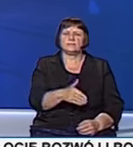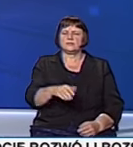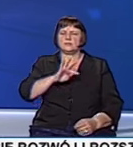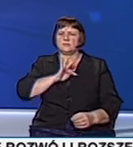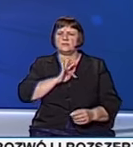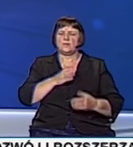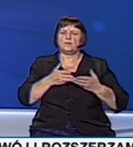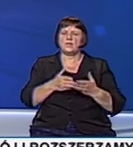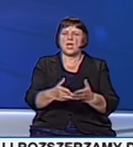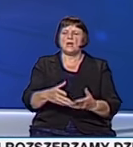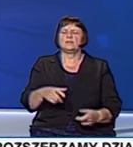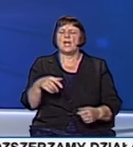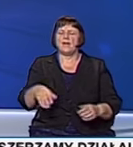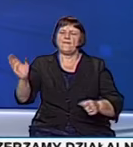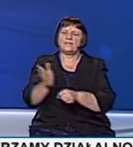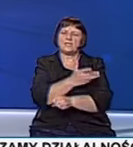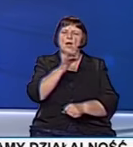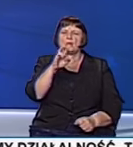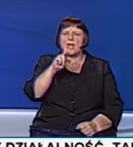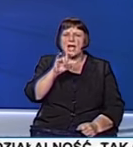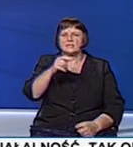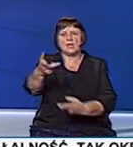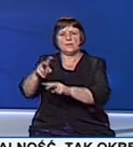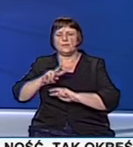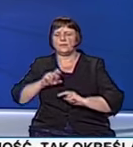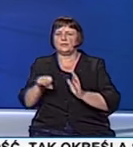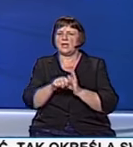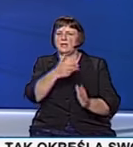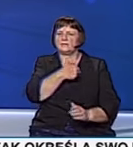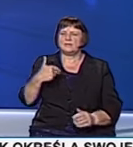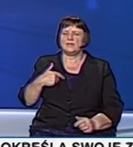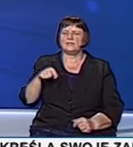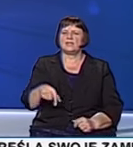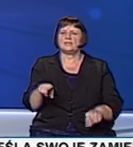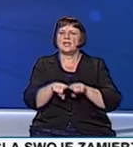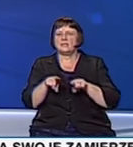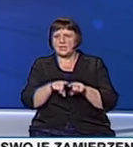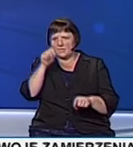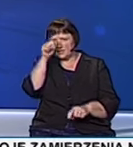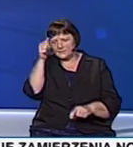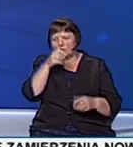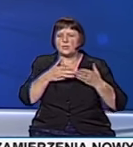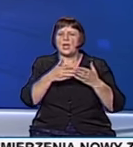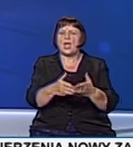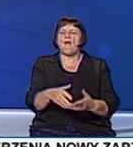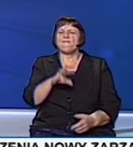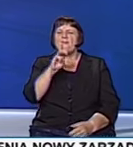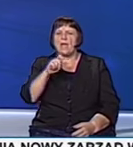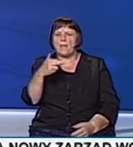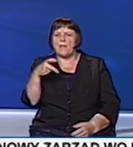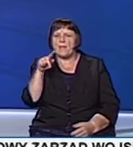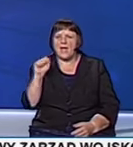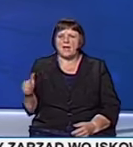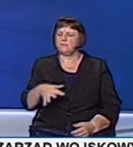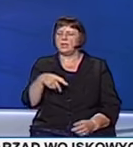na festiwal w Orleanie we Francji i z powrotem. Wrócił cały i zdrowy, tak jak i Wanda, bo tak nazwał replikę 15-wiecznego statku. Nie